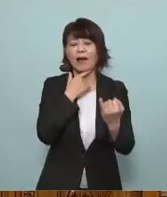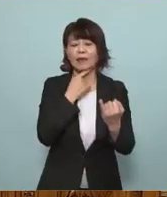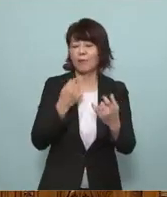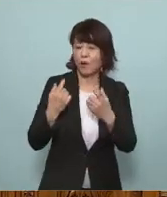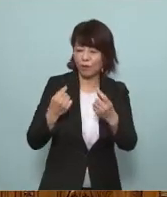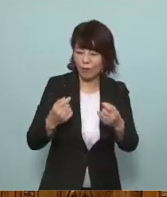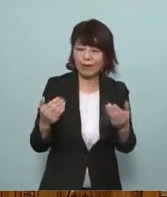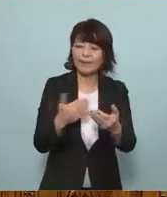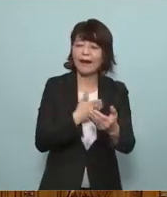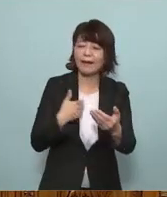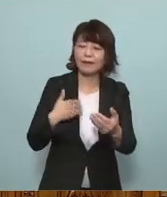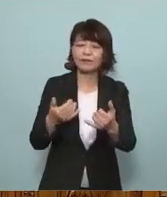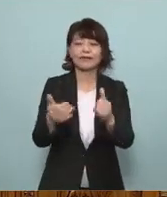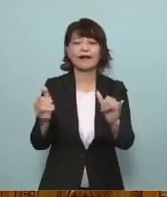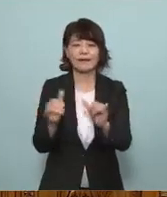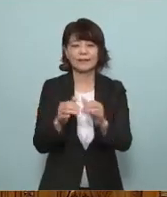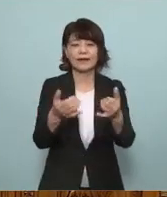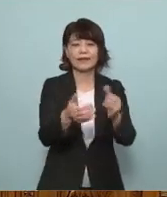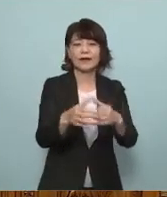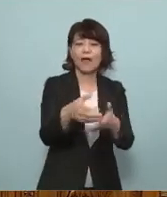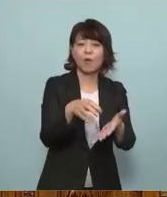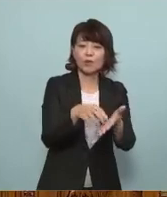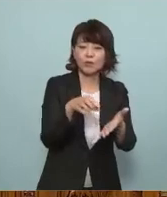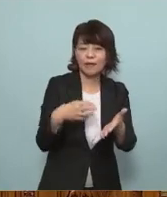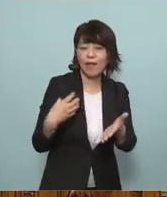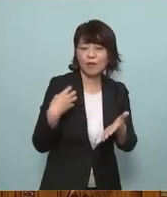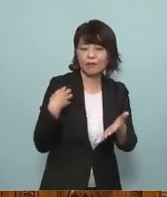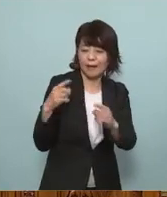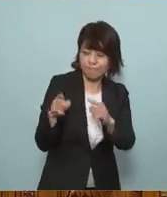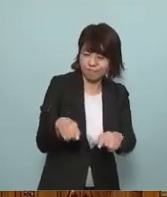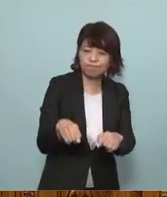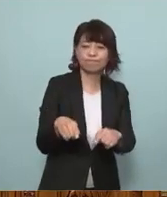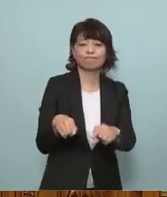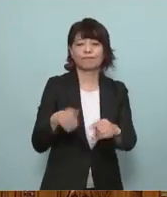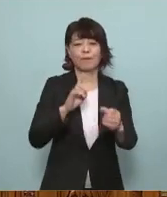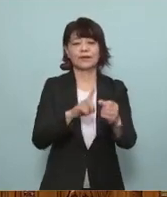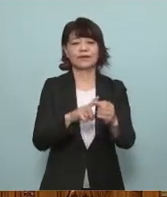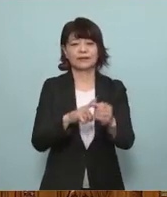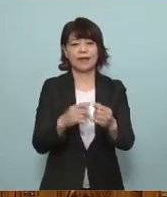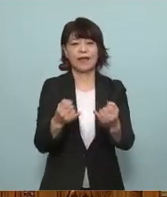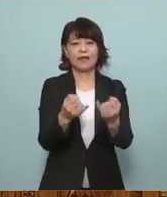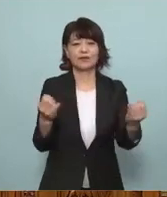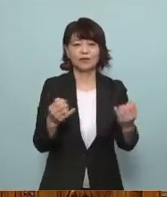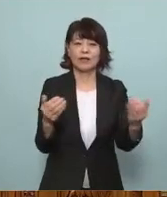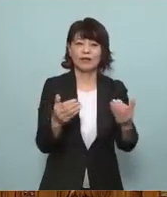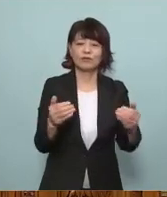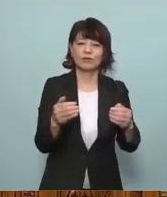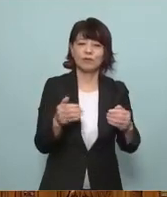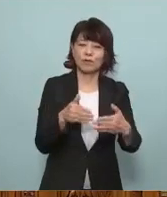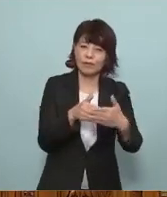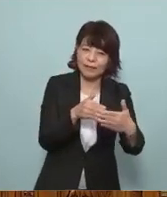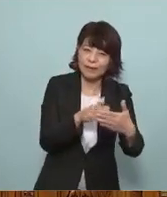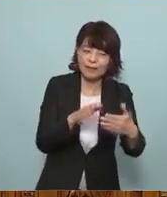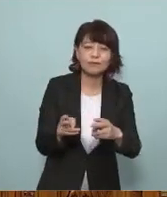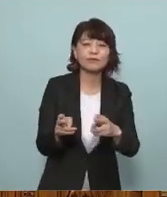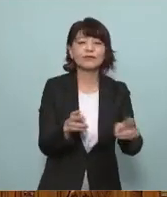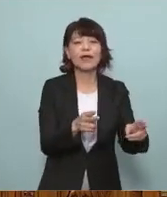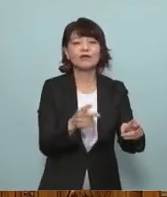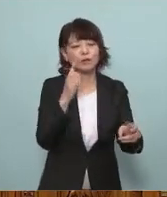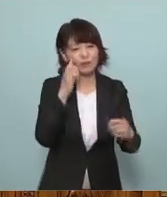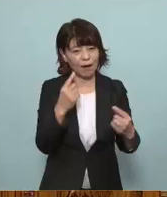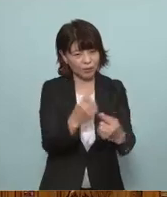働ける社会や、社会保障による負担増の抑制を目指して、女性の就労の制約となっている制度の見直